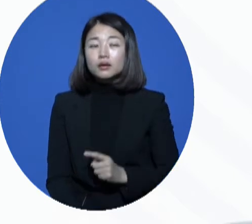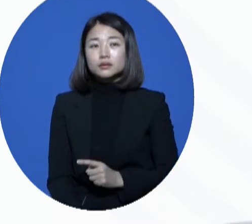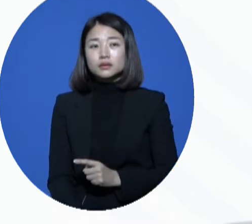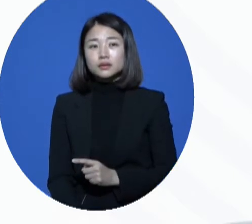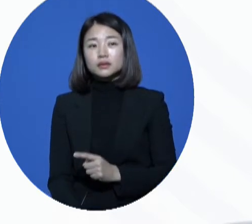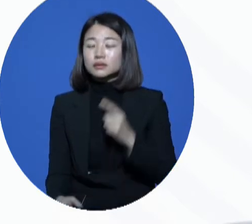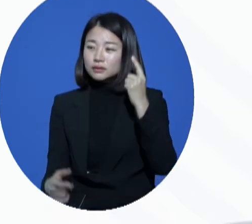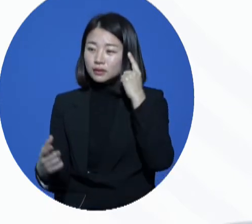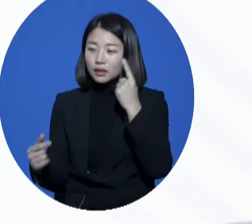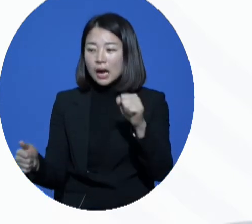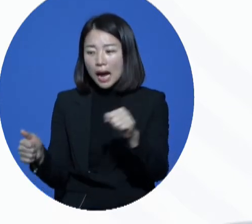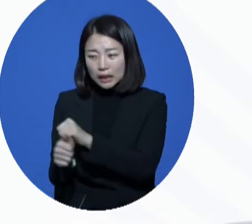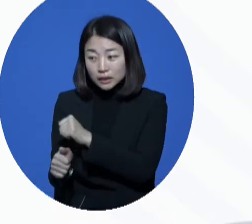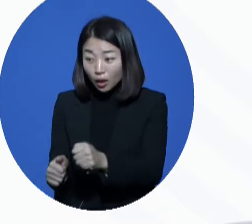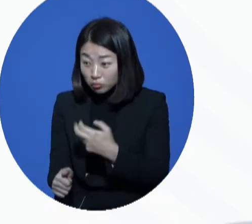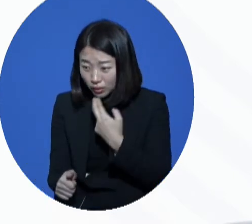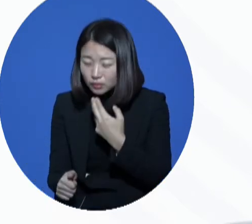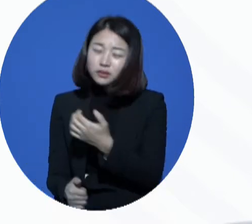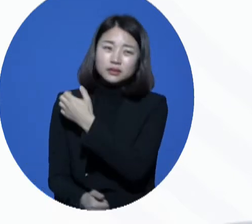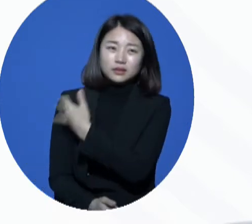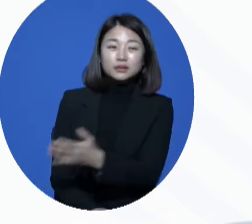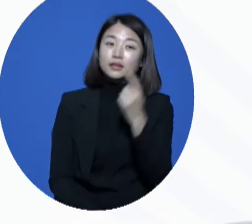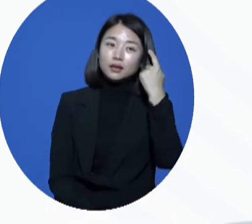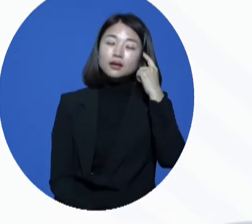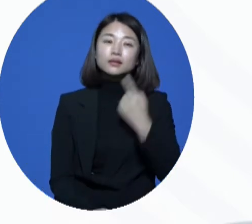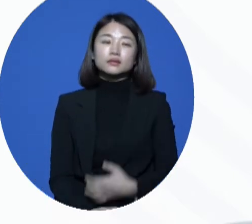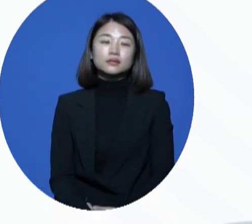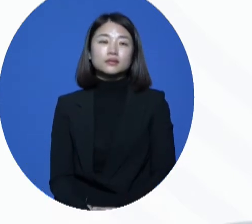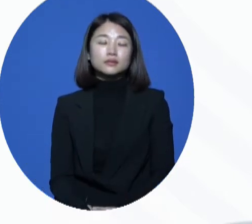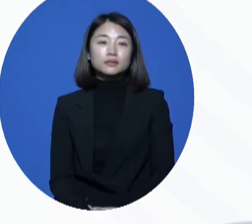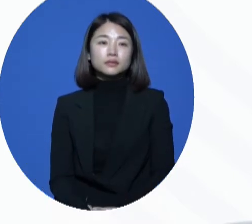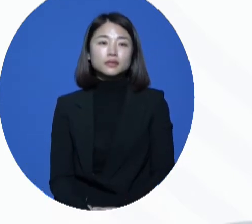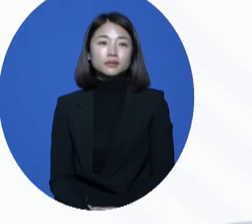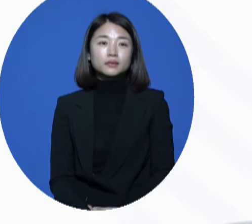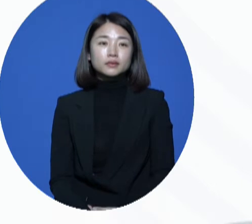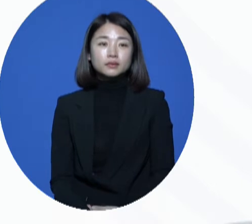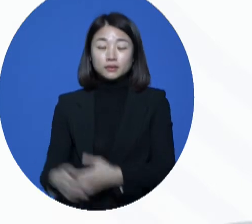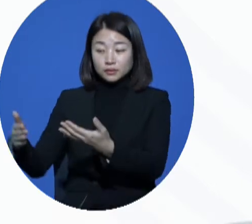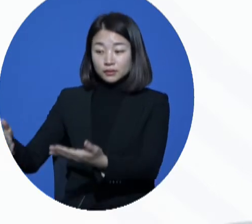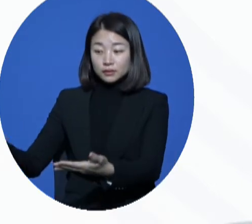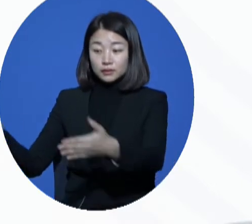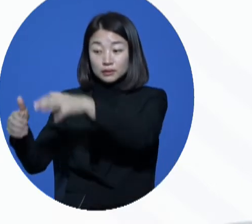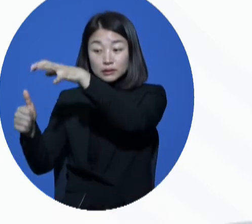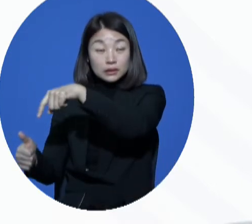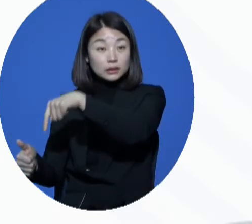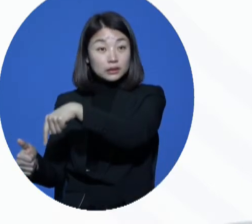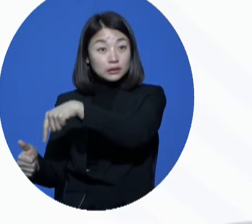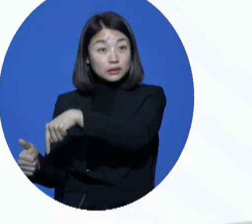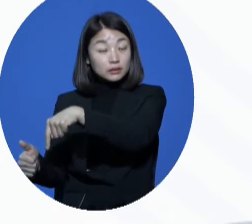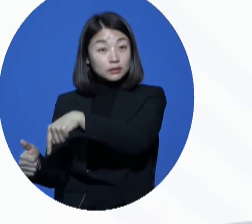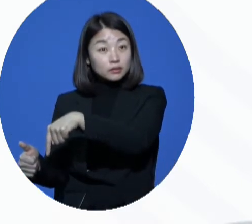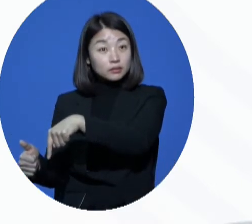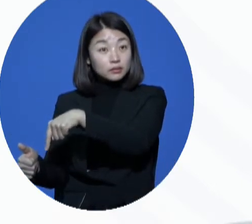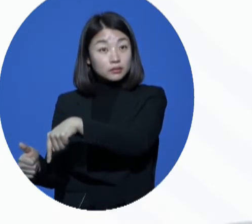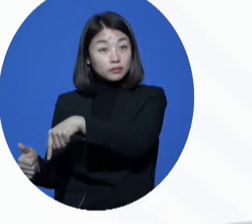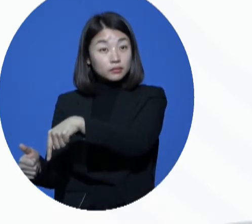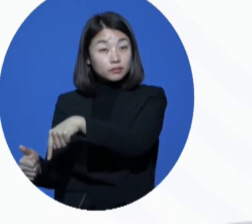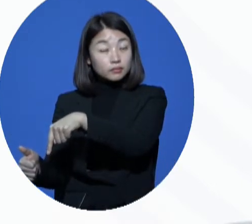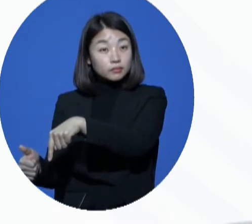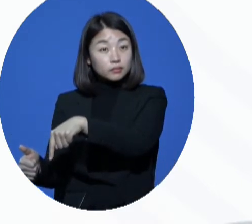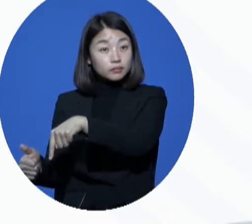못하고 있다고 생각합니다. 그러니까 이미 갇혀있는, 감금된 그 상태가